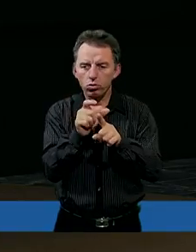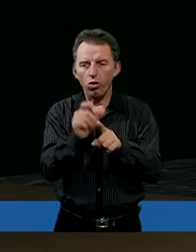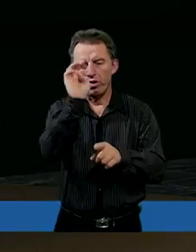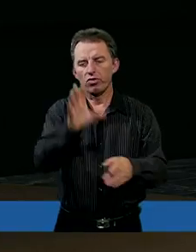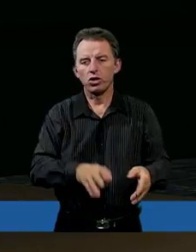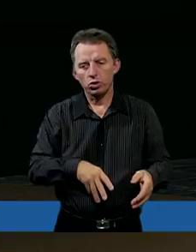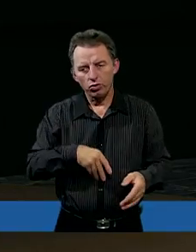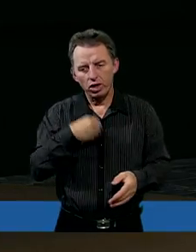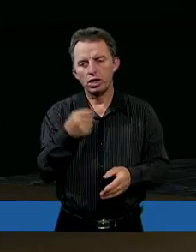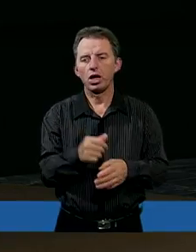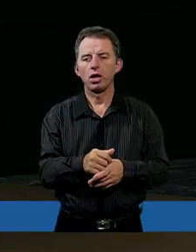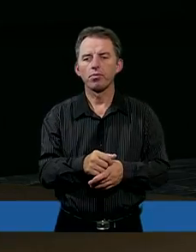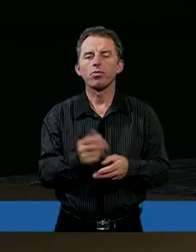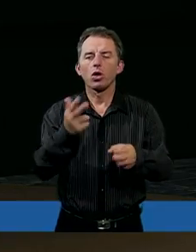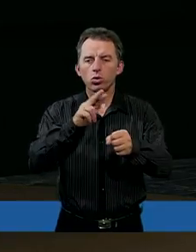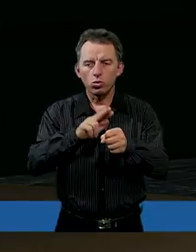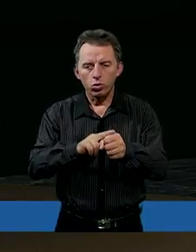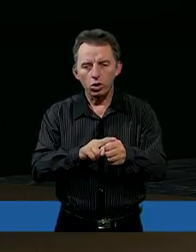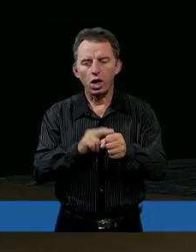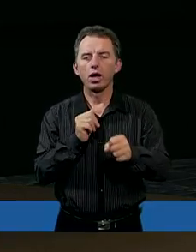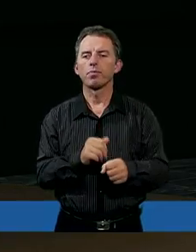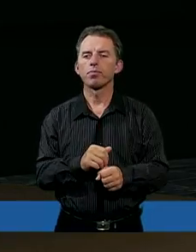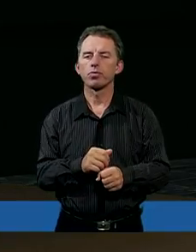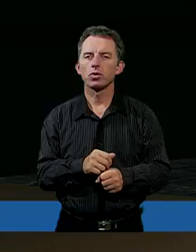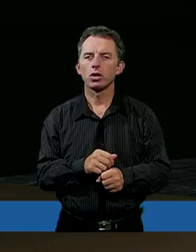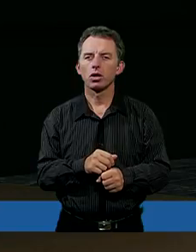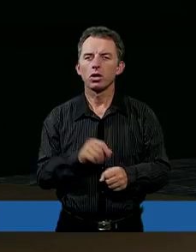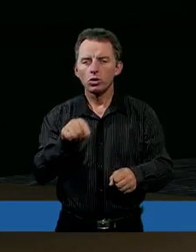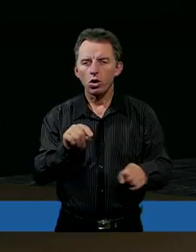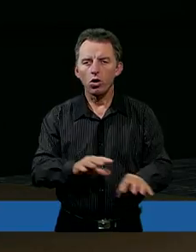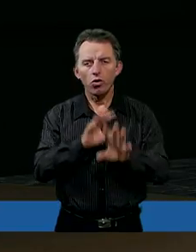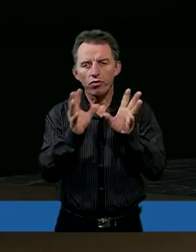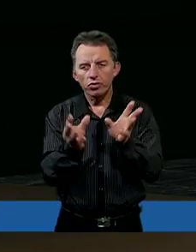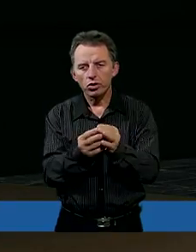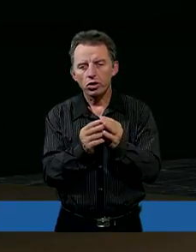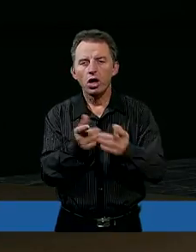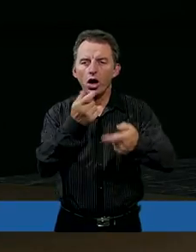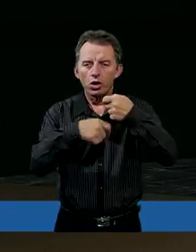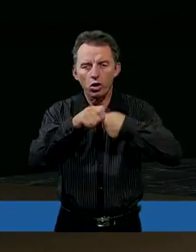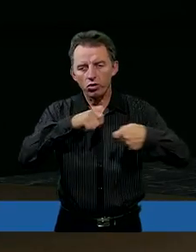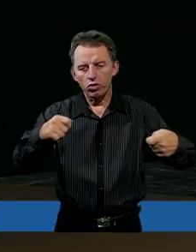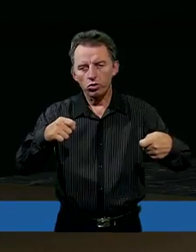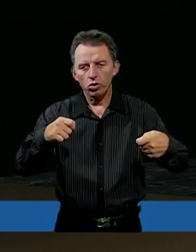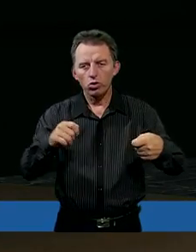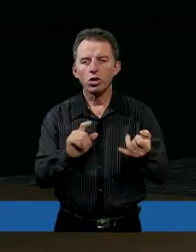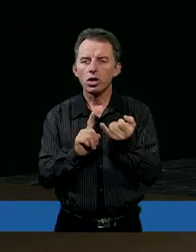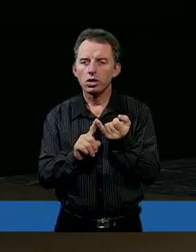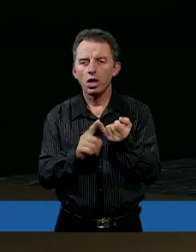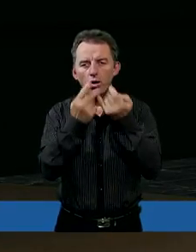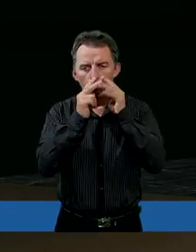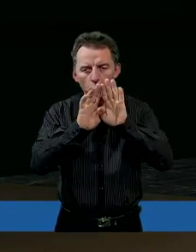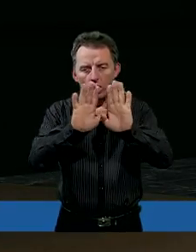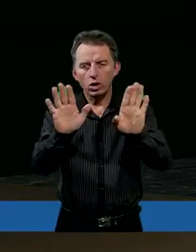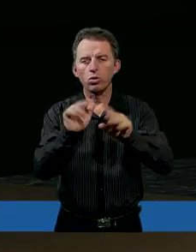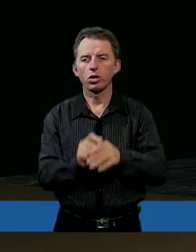Twoje święte, które to wszystko rozwiązuje i